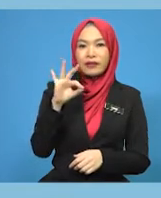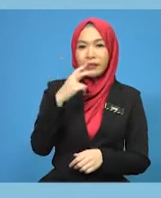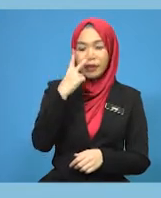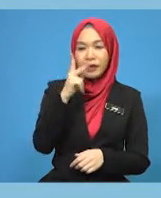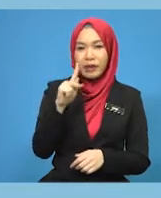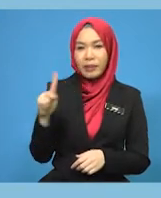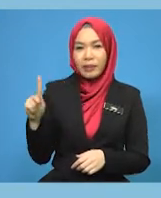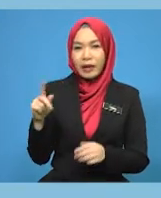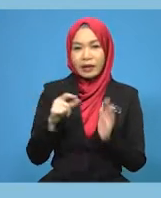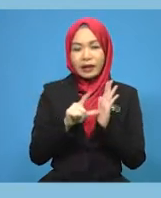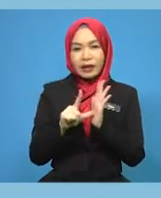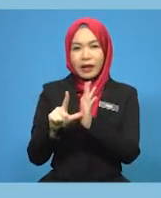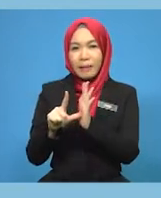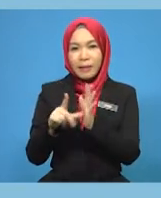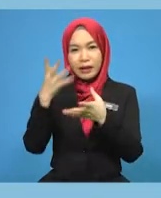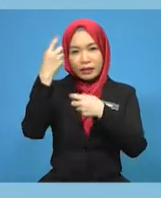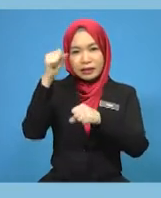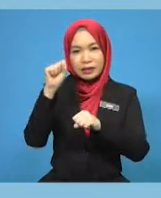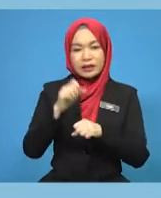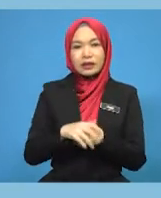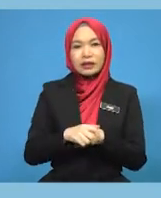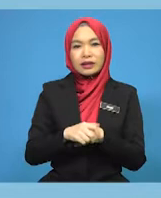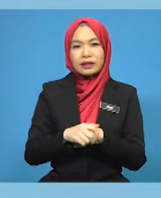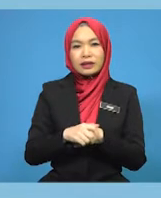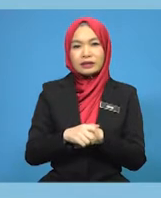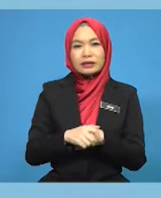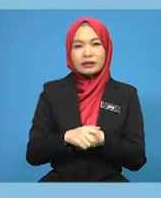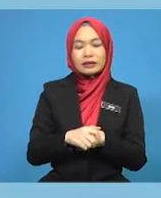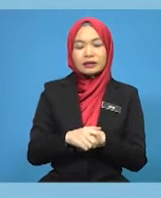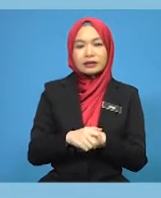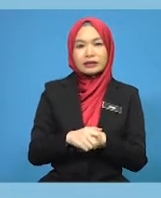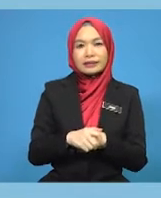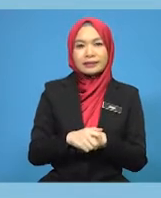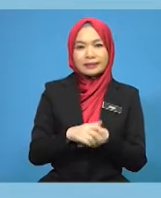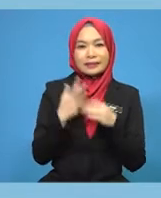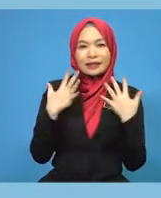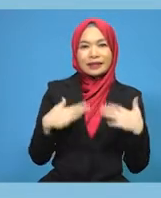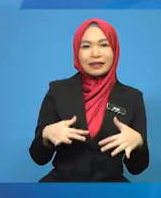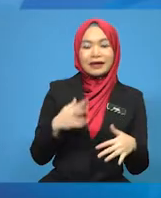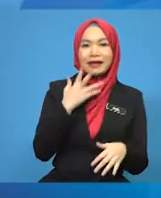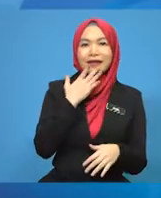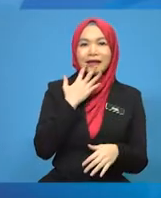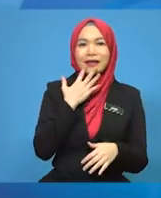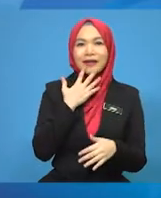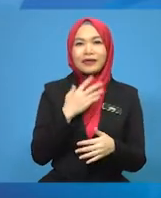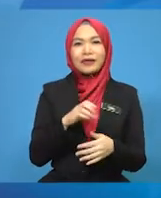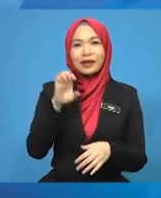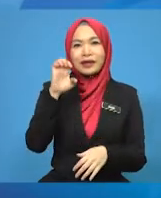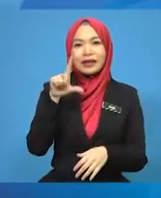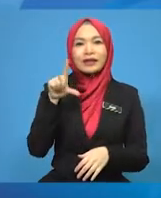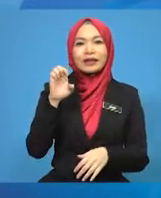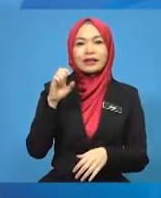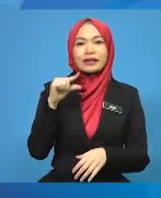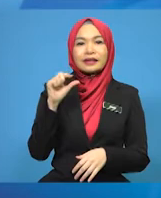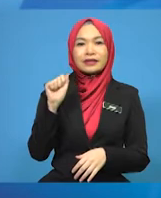ataupun kesetiaan, warna-warna yang memberikan ketenangan, itu adalah contoh-contoh warna elegan. Di sini saya